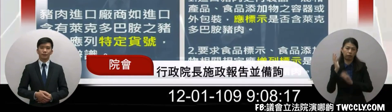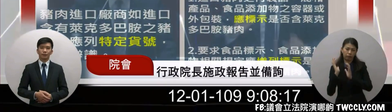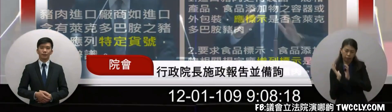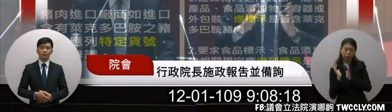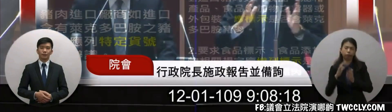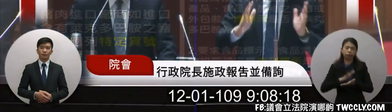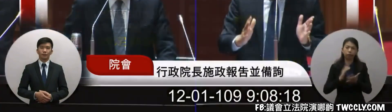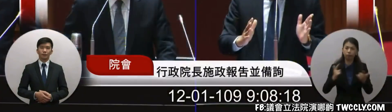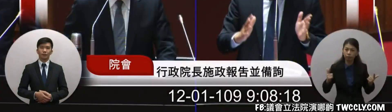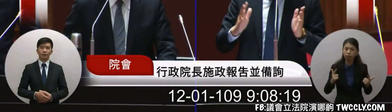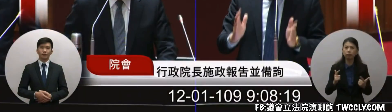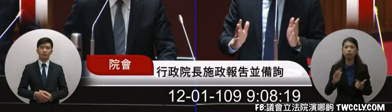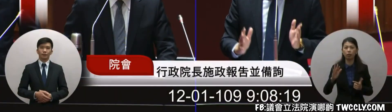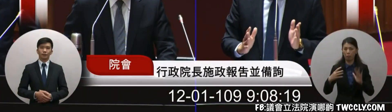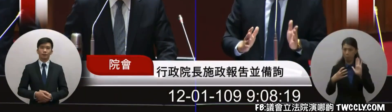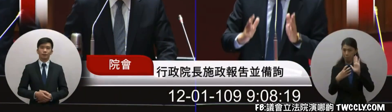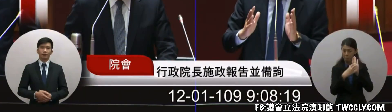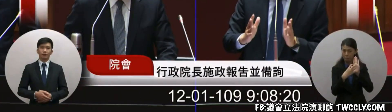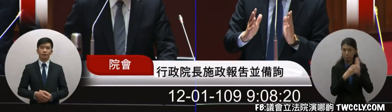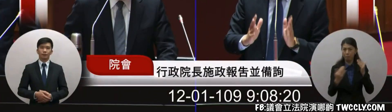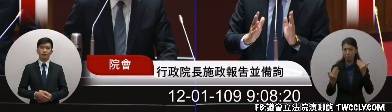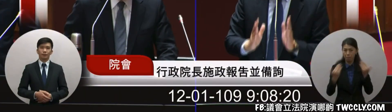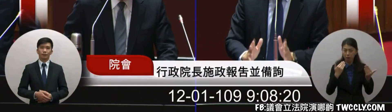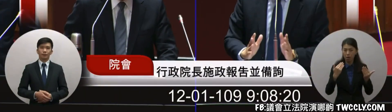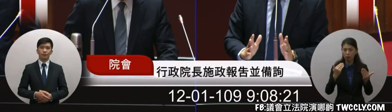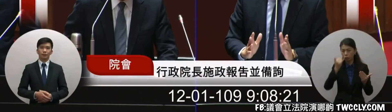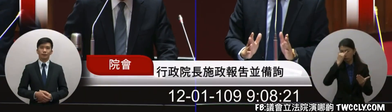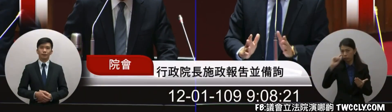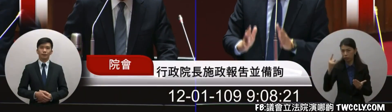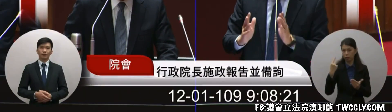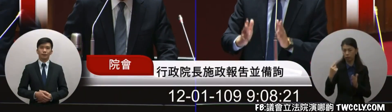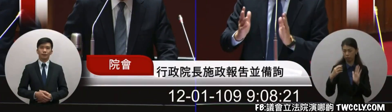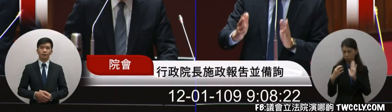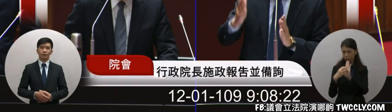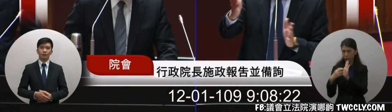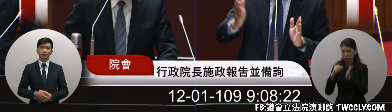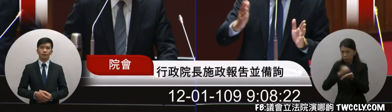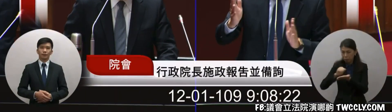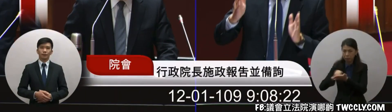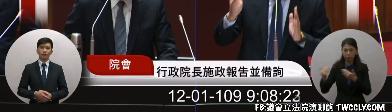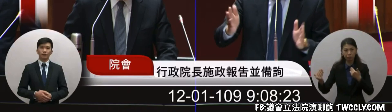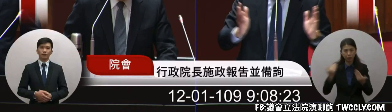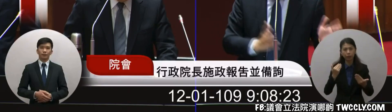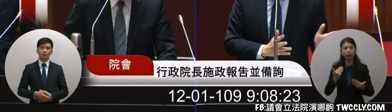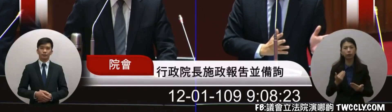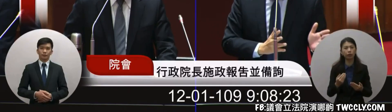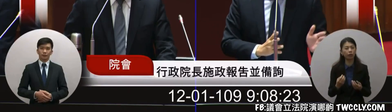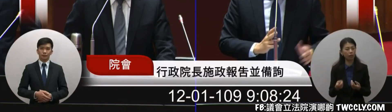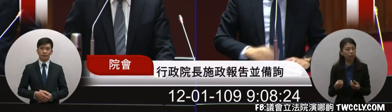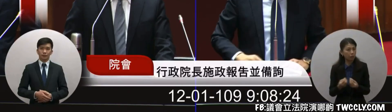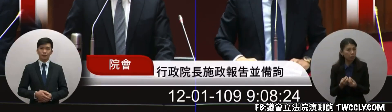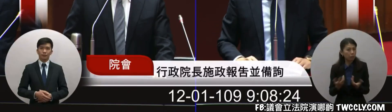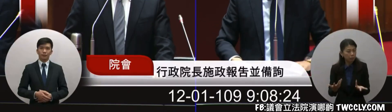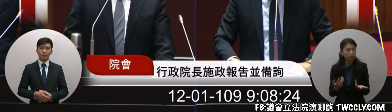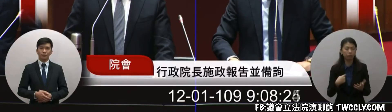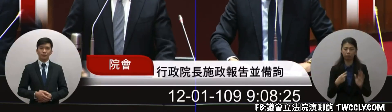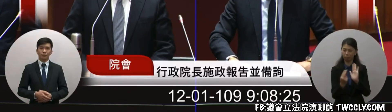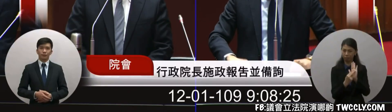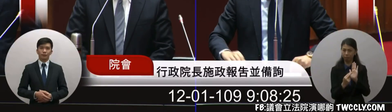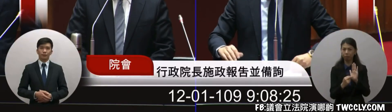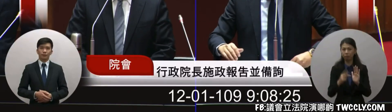力，可是这个明白标示源头管理到底要怎么做，我觉得这个我们可以在这边还是要向国人说清楚为什么